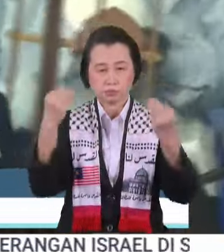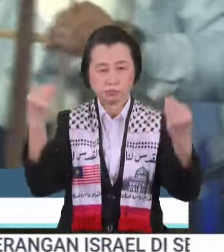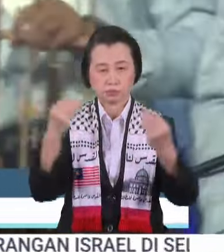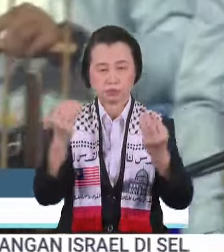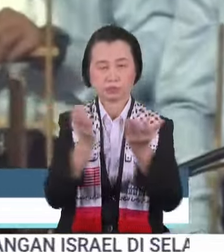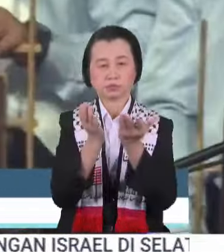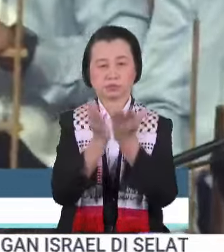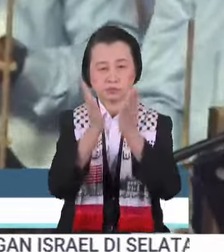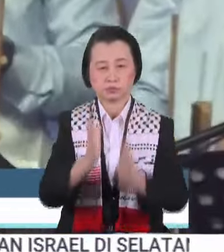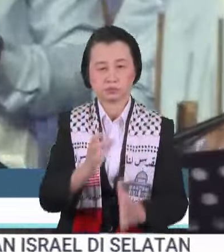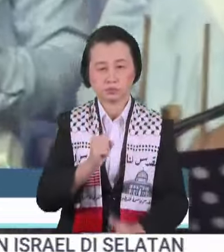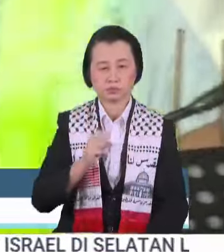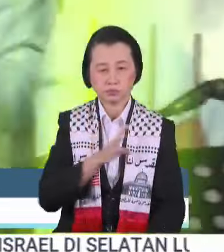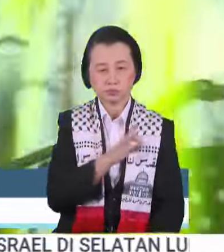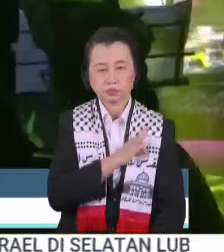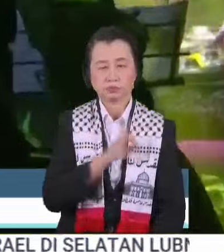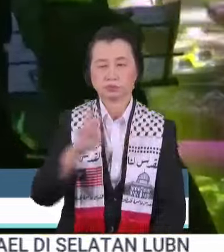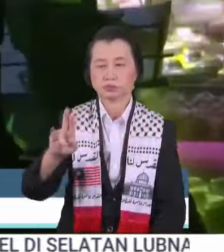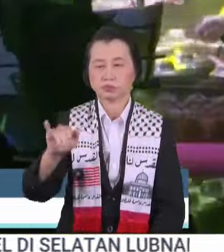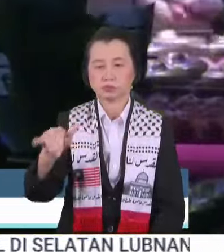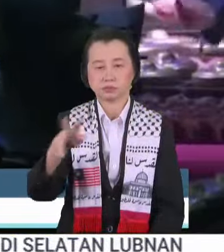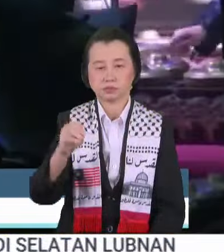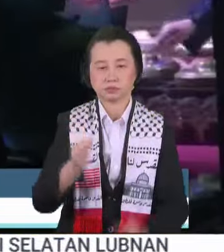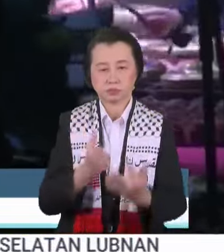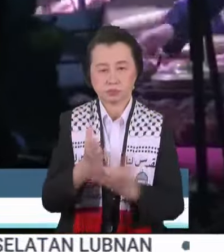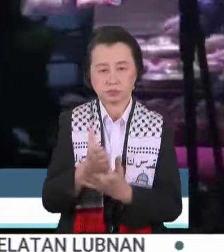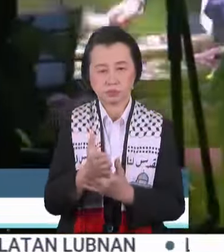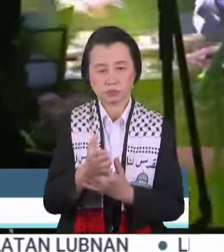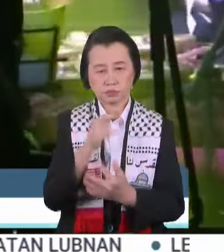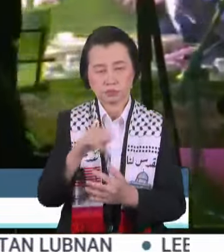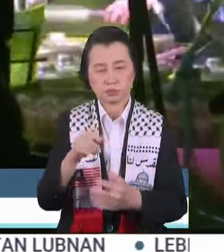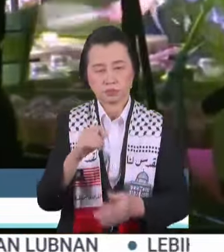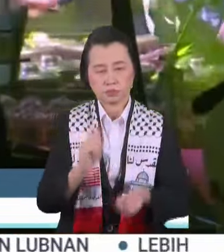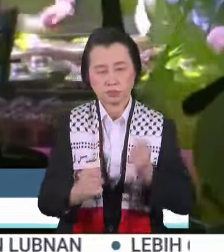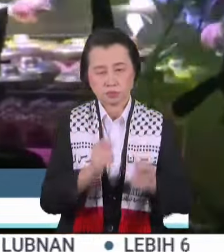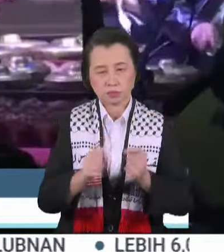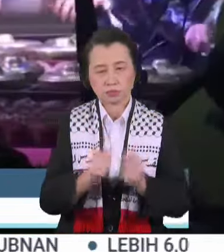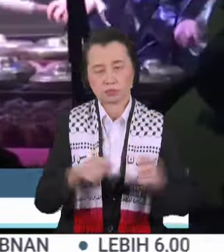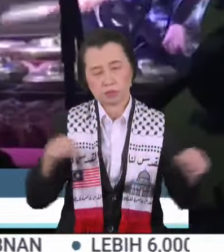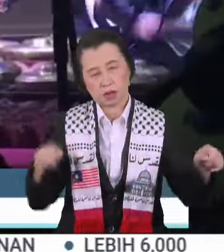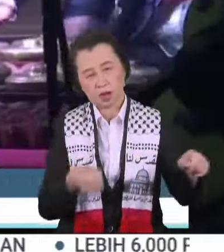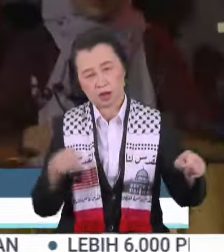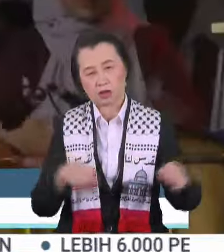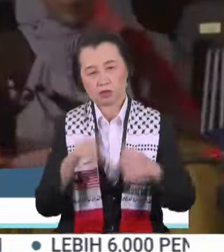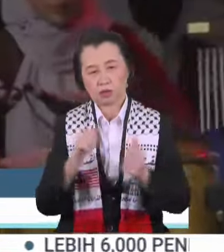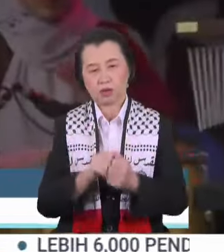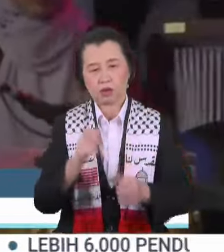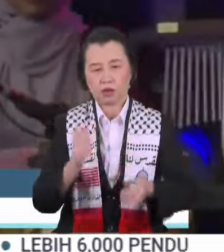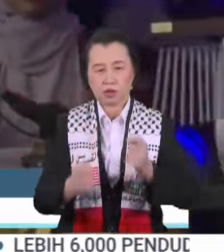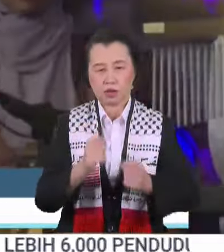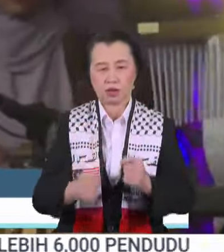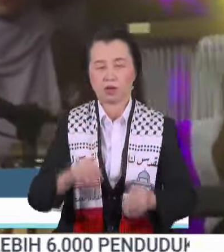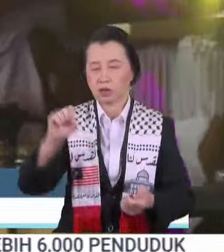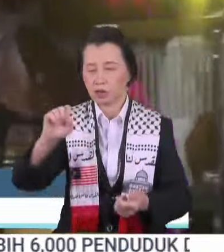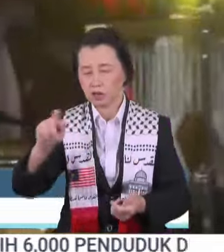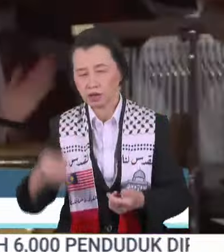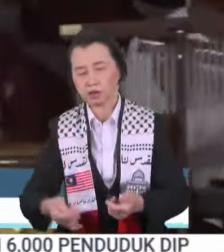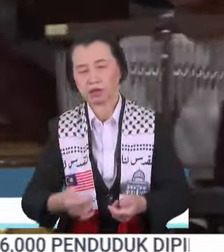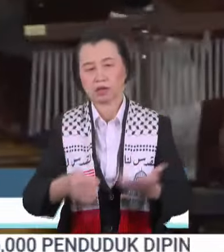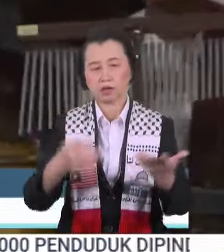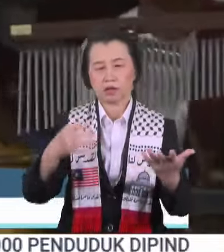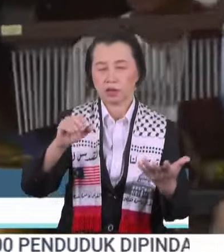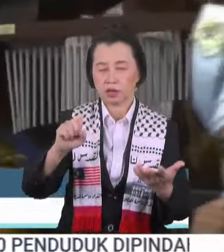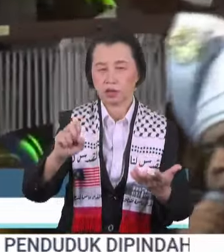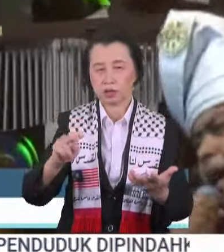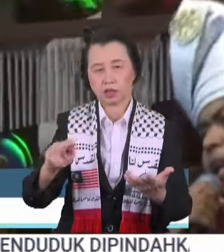oleh pelajar dan kakitangan UIAM menerusi persembahan Cak Lempong, Angklung, Gamelan, Sajak, Nasyid,